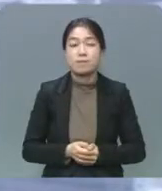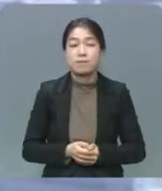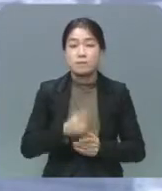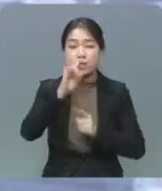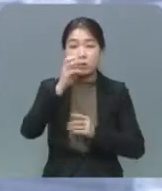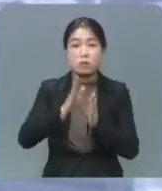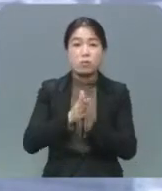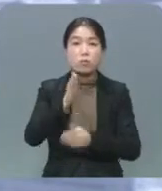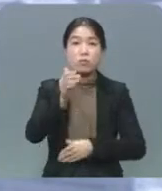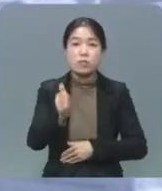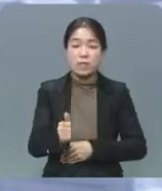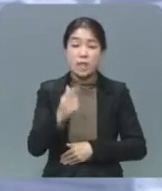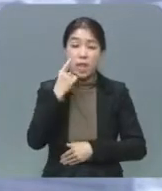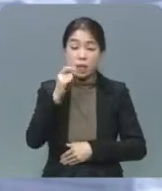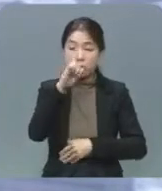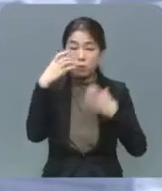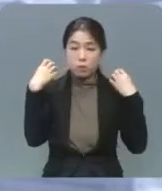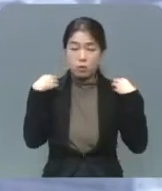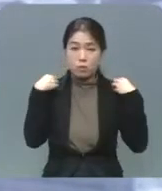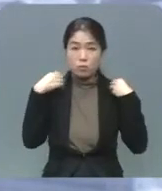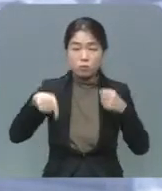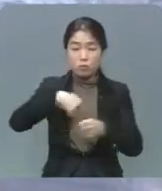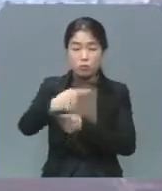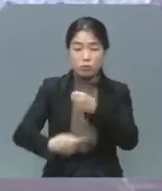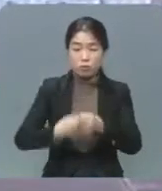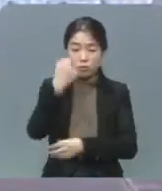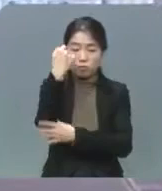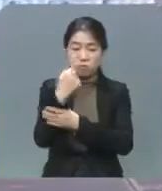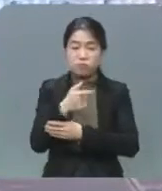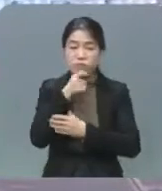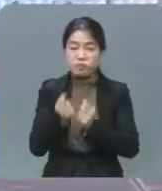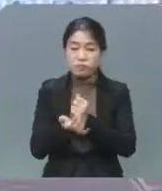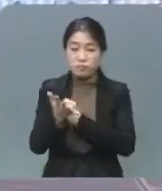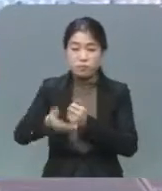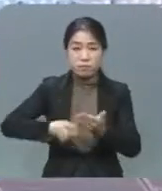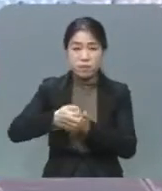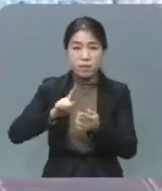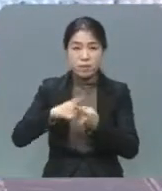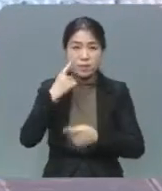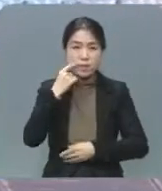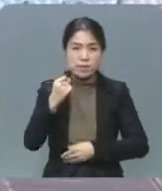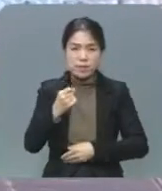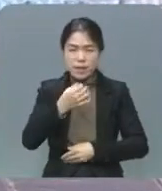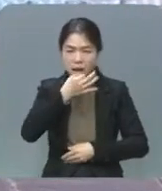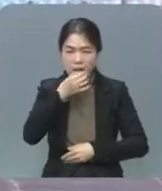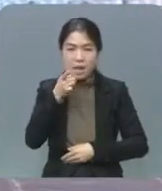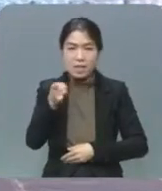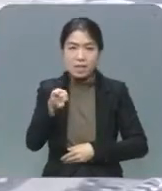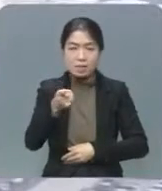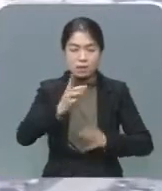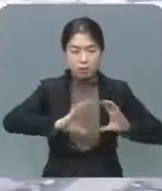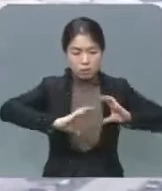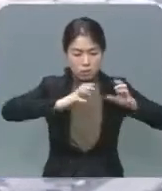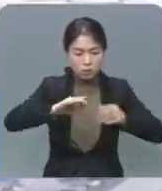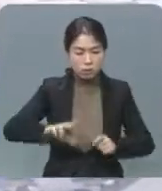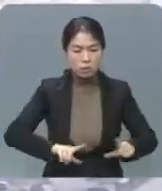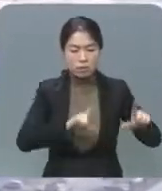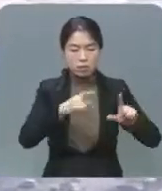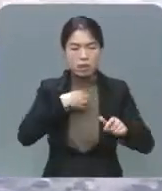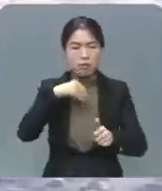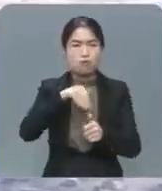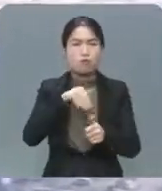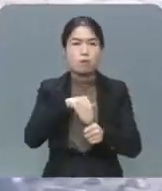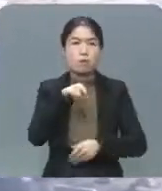이용섭 광주시장 이 일본 정부의 후쿠시마 원전 오염수 방류 결정과 관련해 일본의 국수주의 가 인류의 삶을 위협하고 있다고 규탄